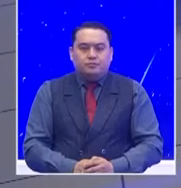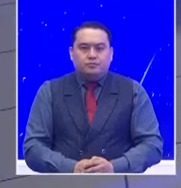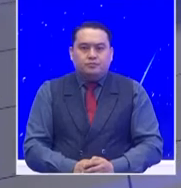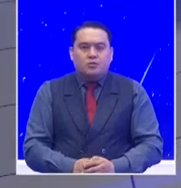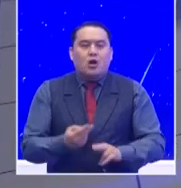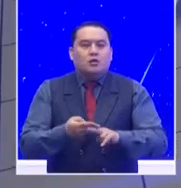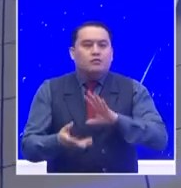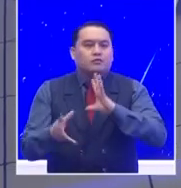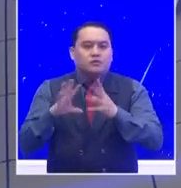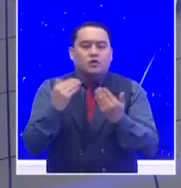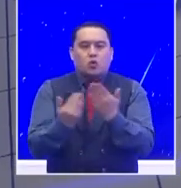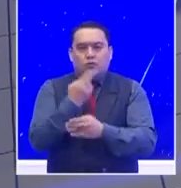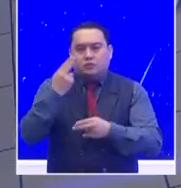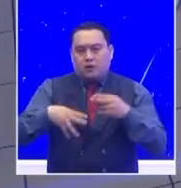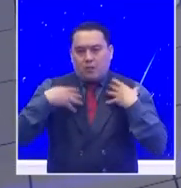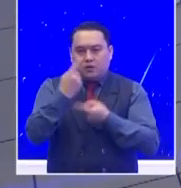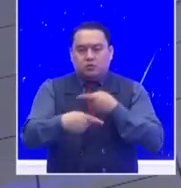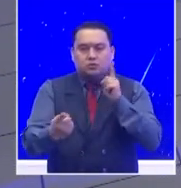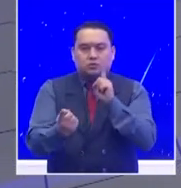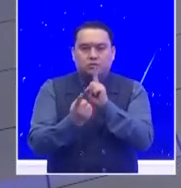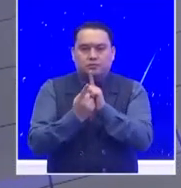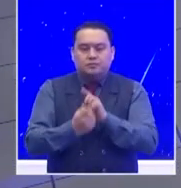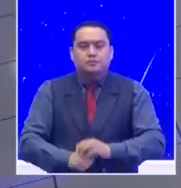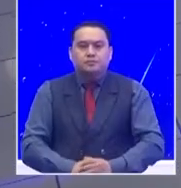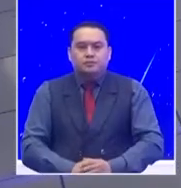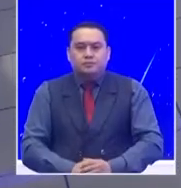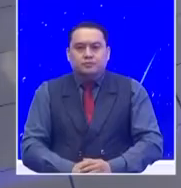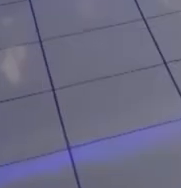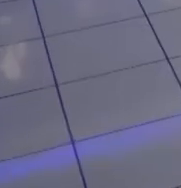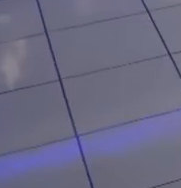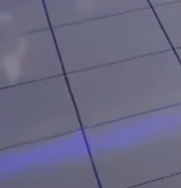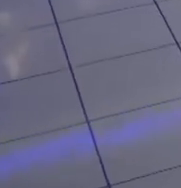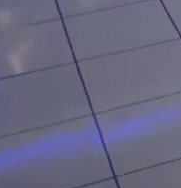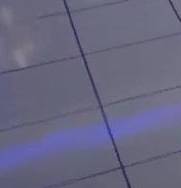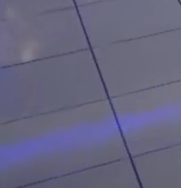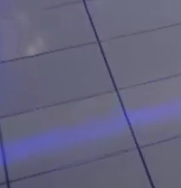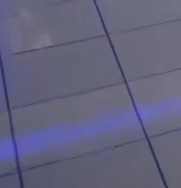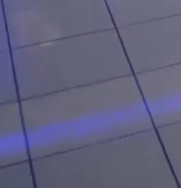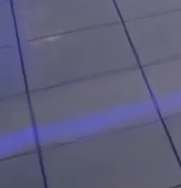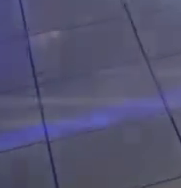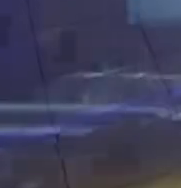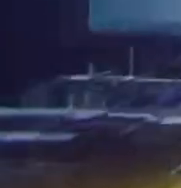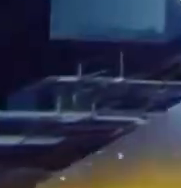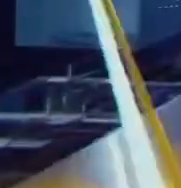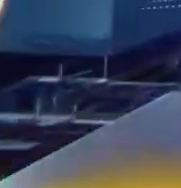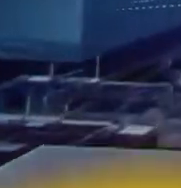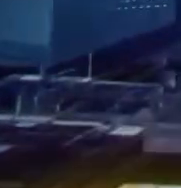Это была вся информация к этому часу. Спасибо за внимание. До свидания.